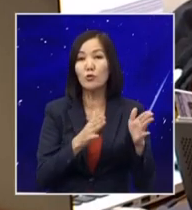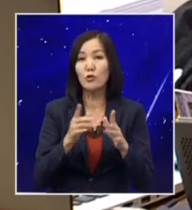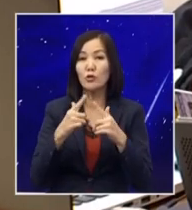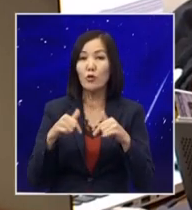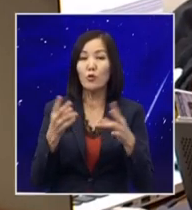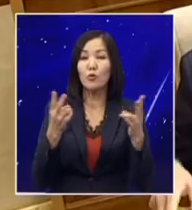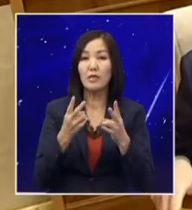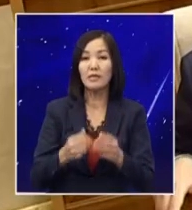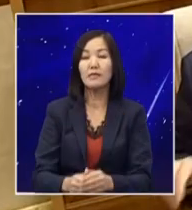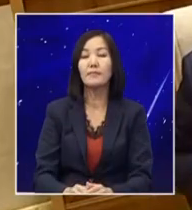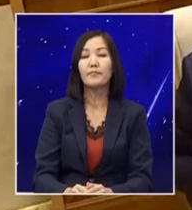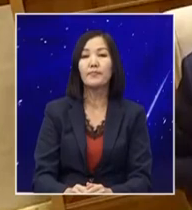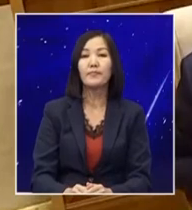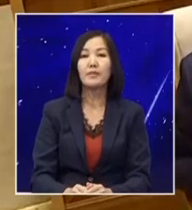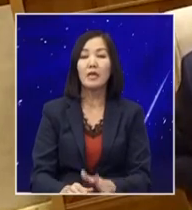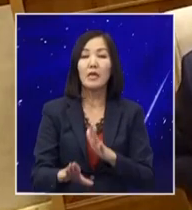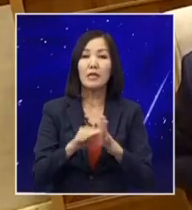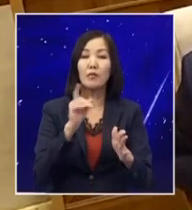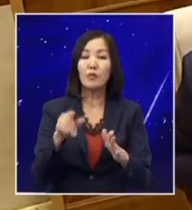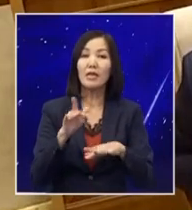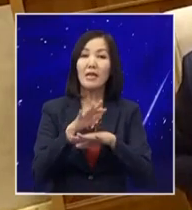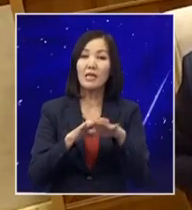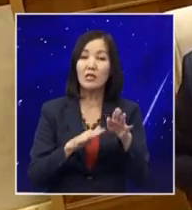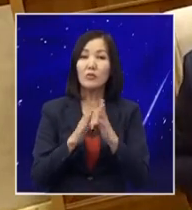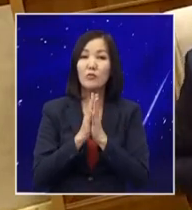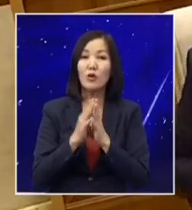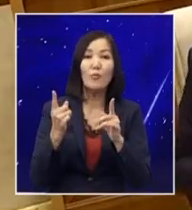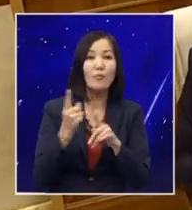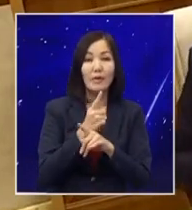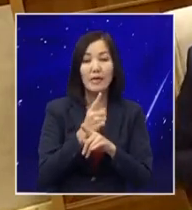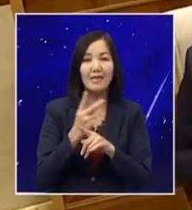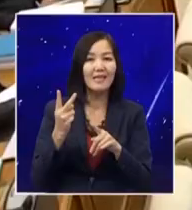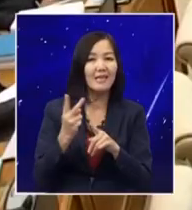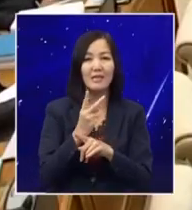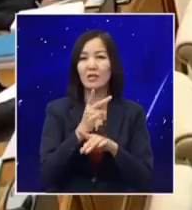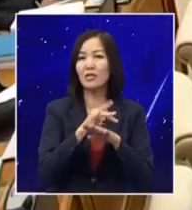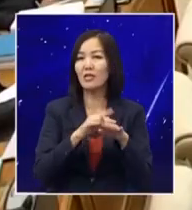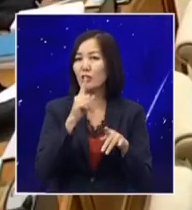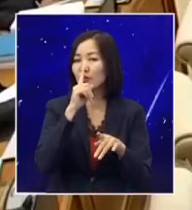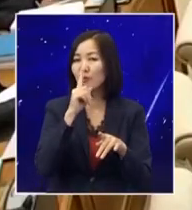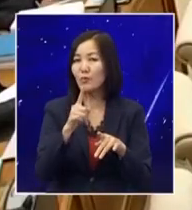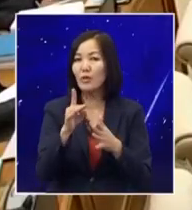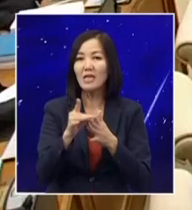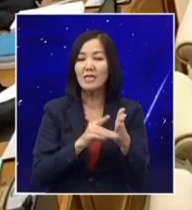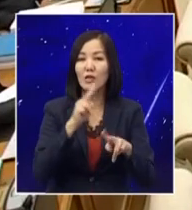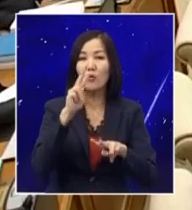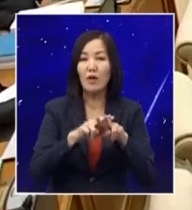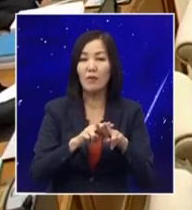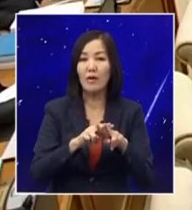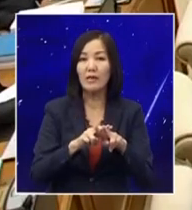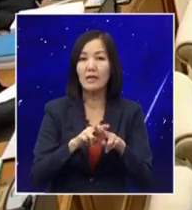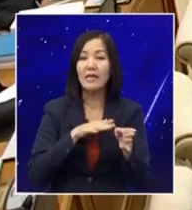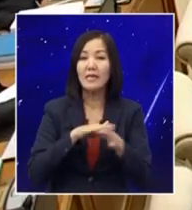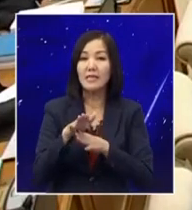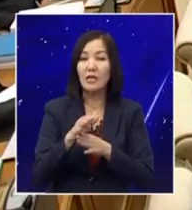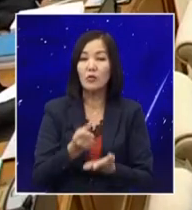тиіс. Сонымен депутаттар кешірім сұрау тек бір рет болуын, екінші рет қайталанса, бірден қамау тәртібінің дереу іске